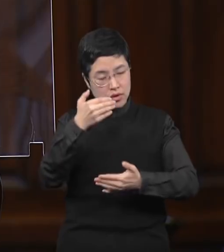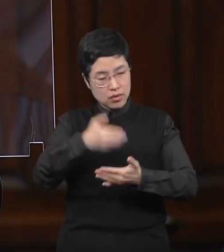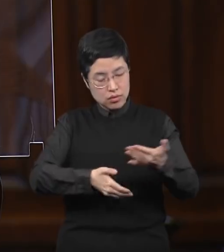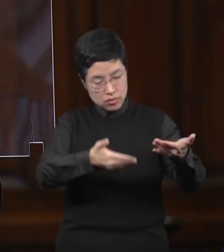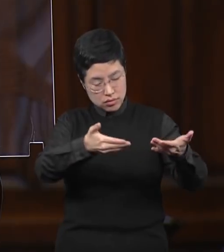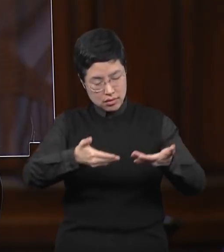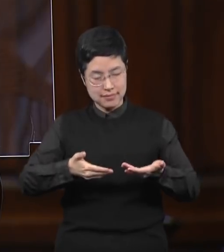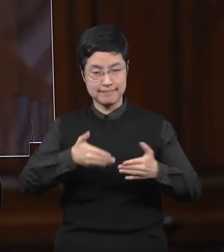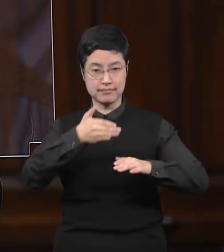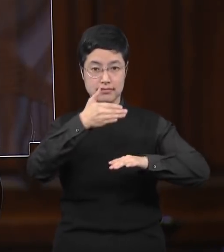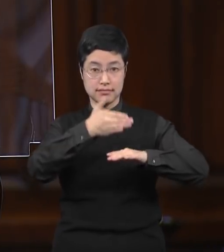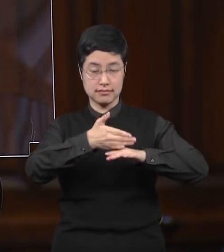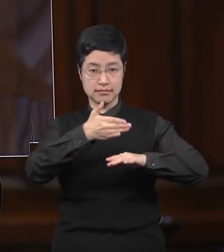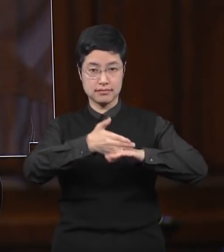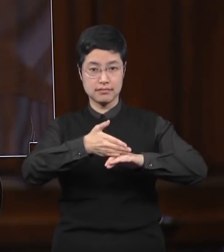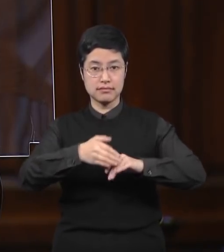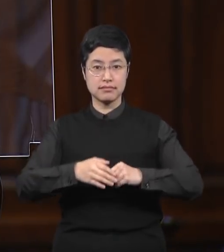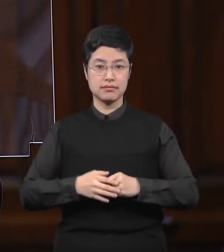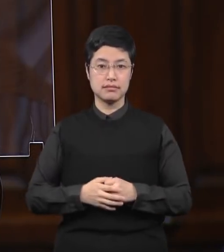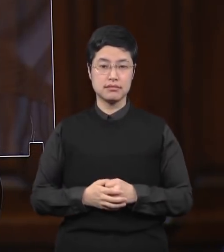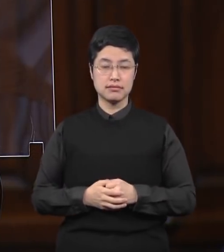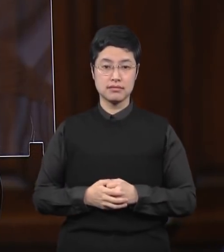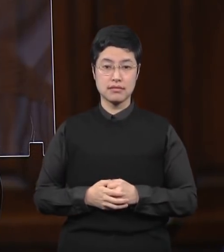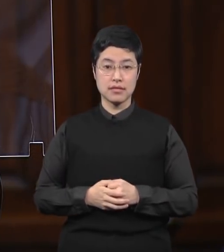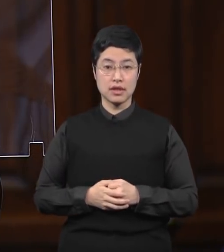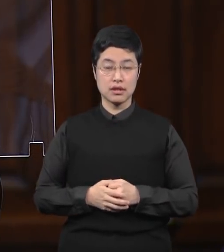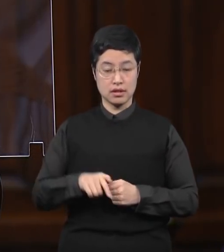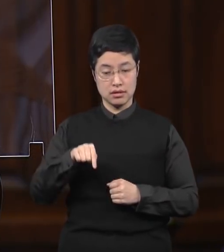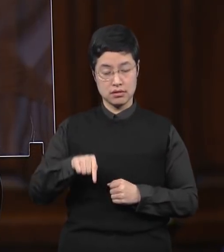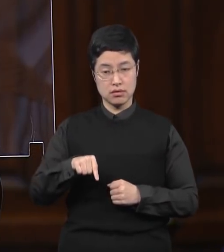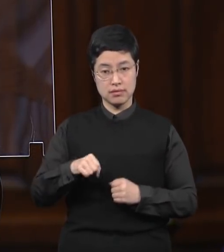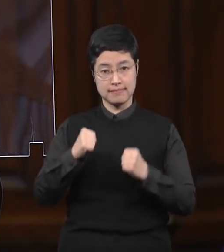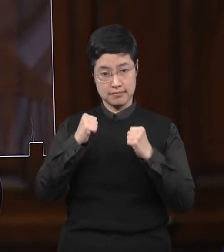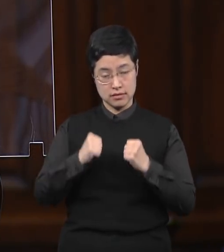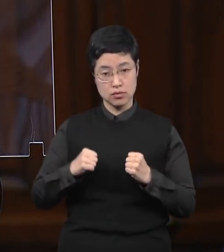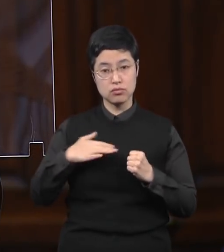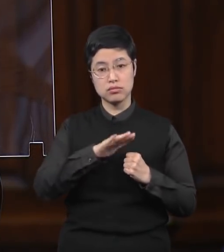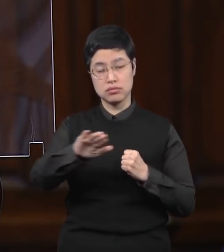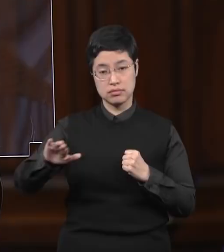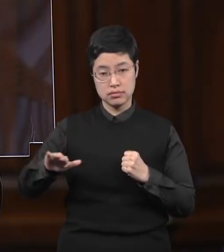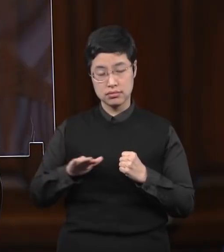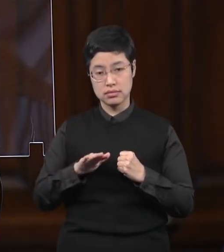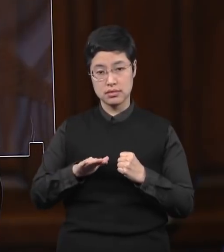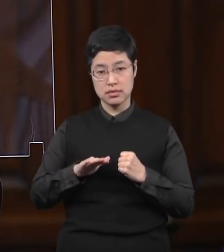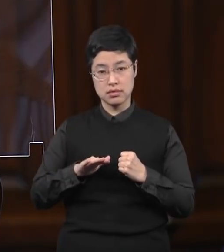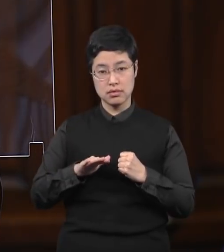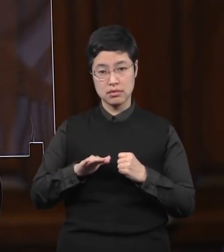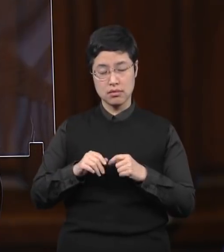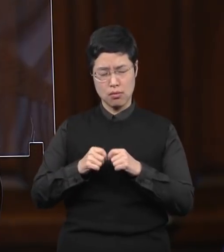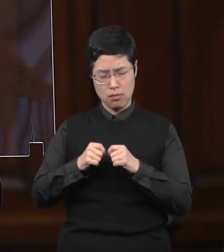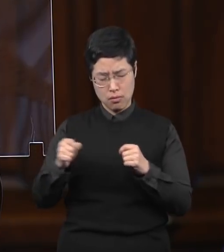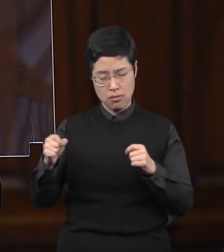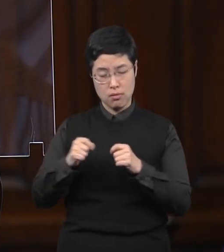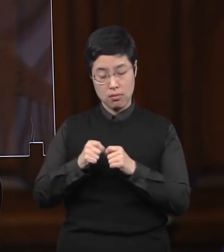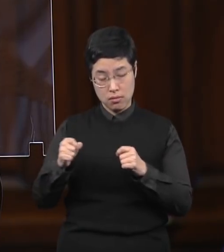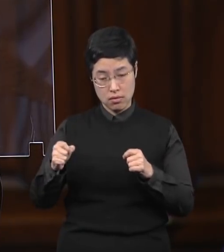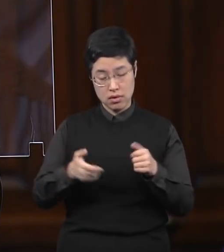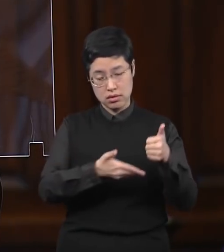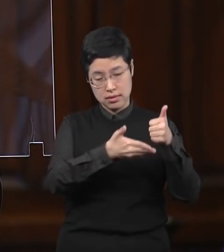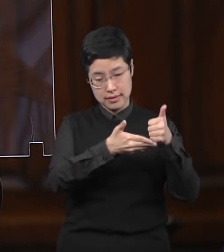남겨주심에 감사드립니다. 지상에 남아있는 우리는 오래오래